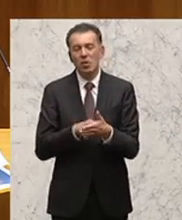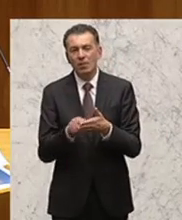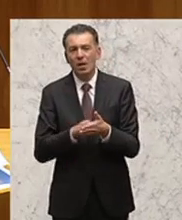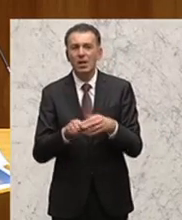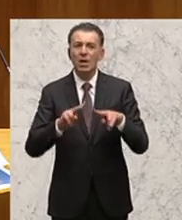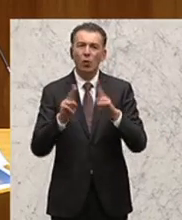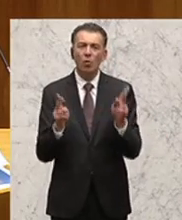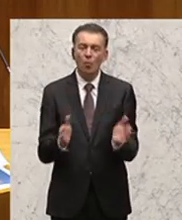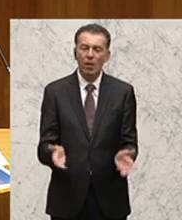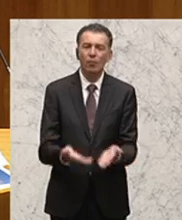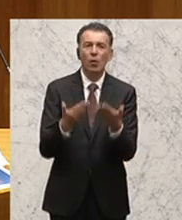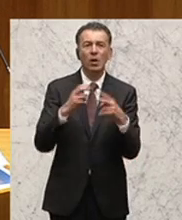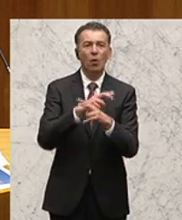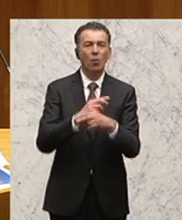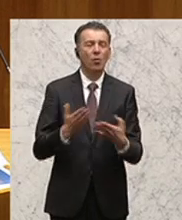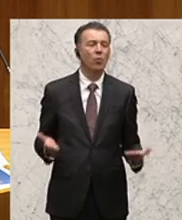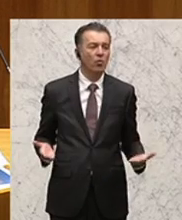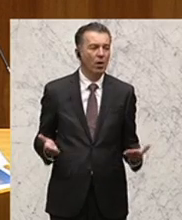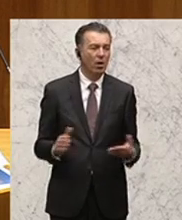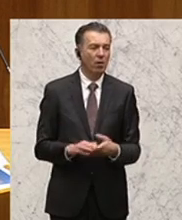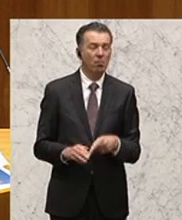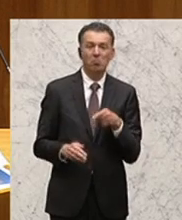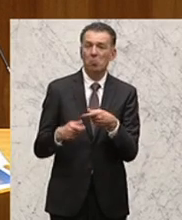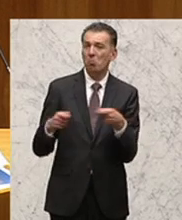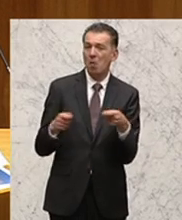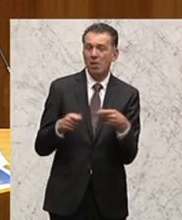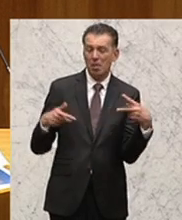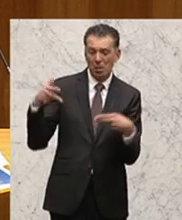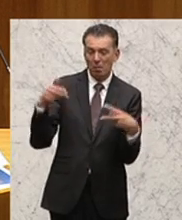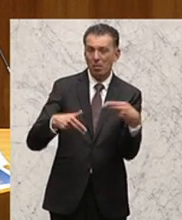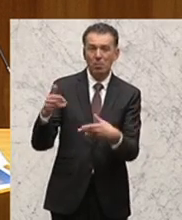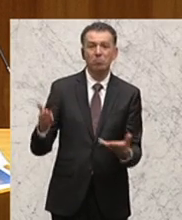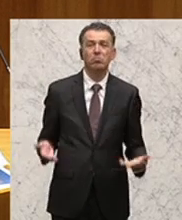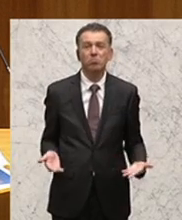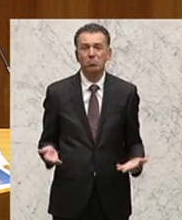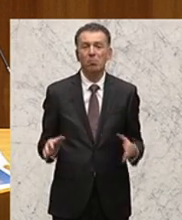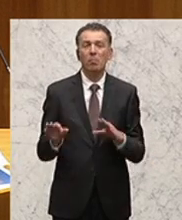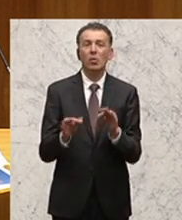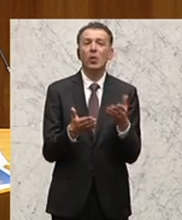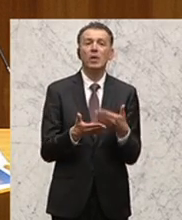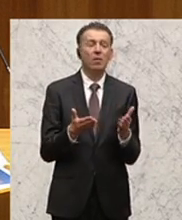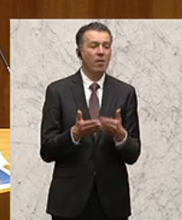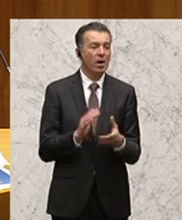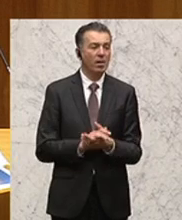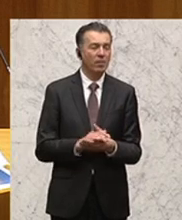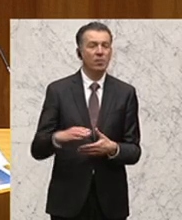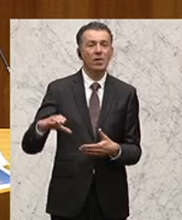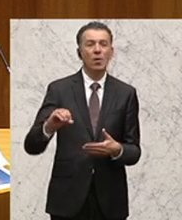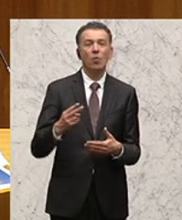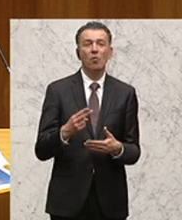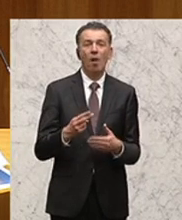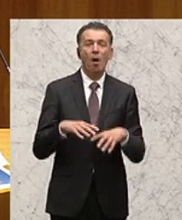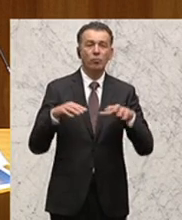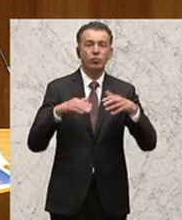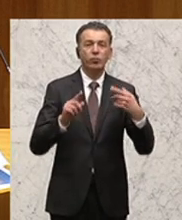die Umweltförderung im Inland. Und die Streichung dieser Maßnahmen oder die Kürzung dieser Maßnahmen bedeutet ein Plus beim